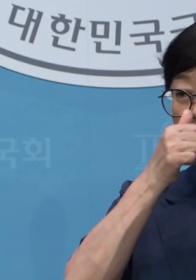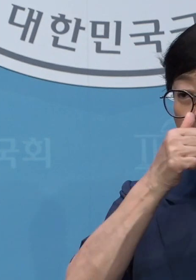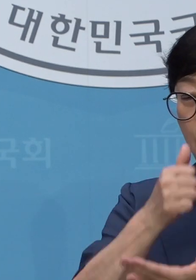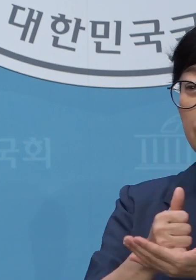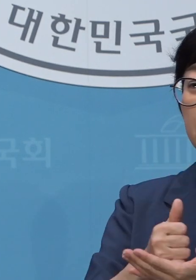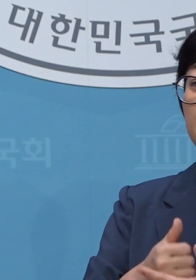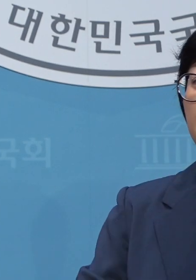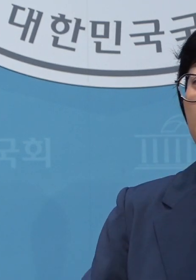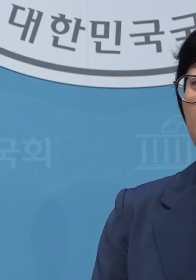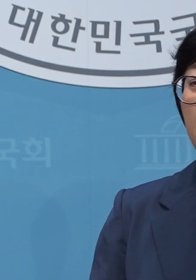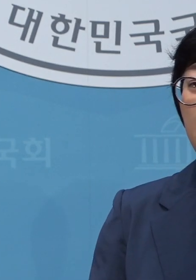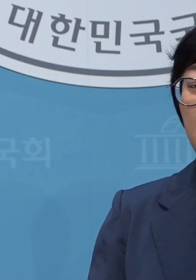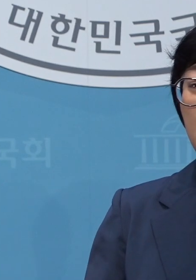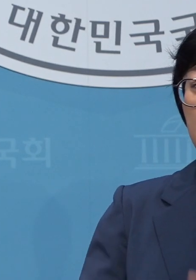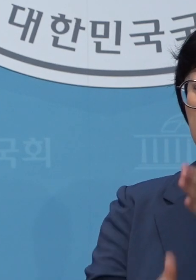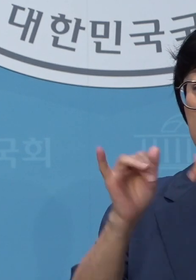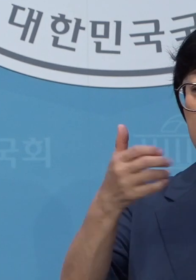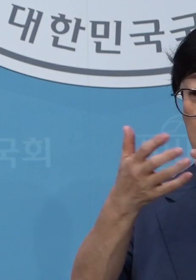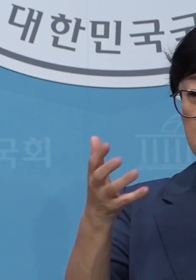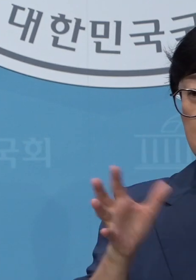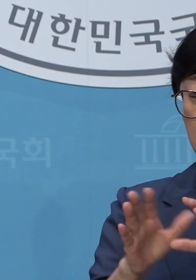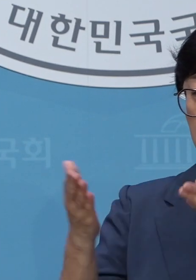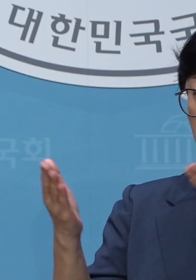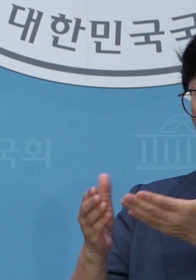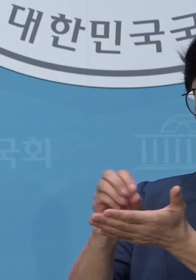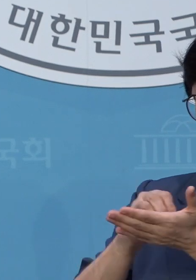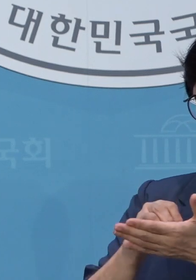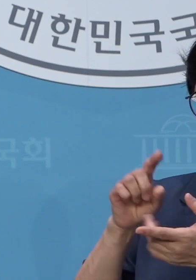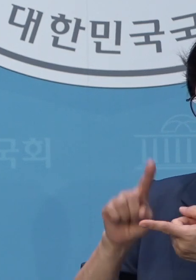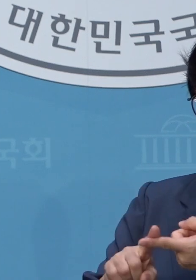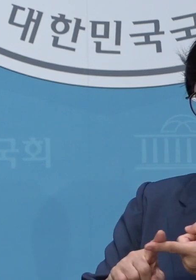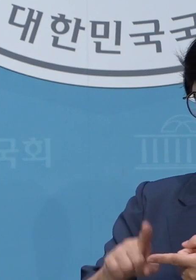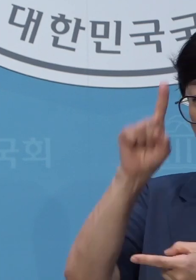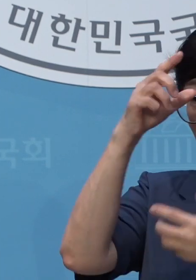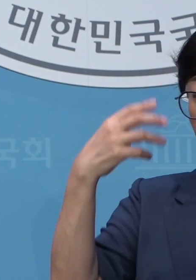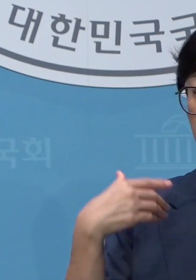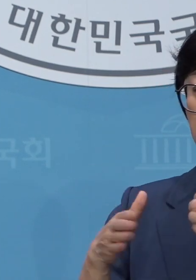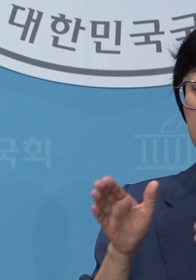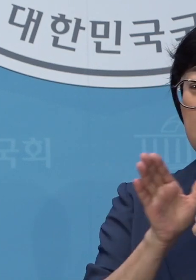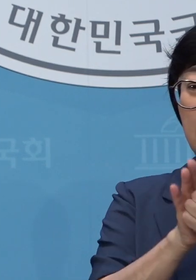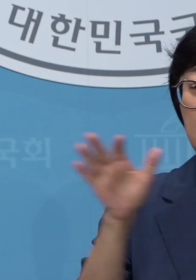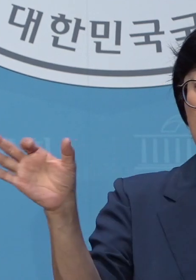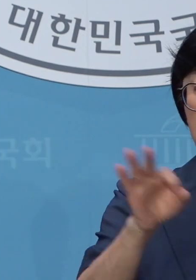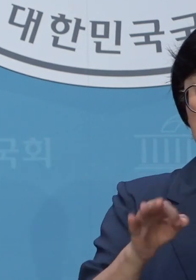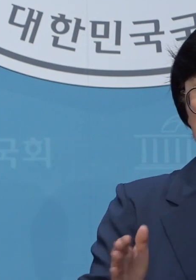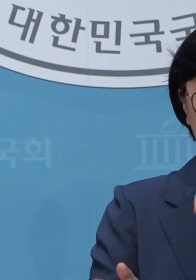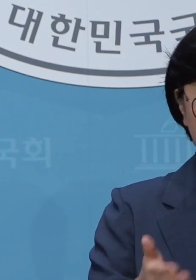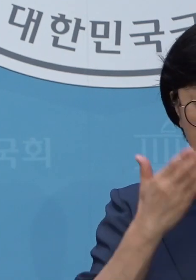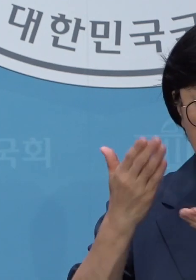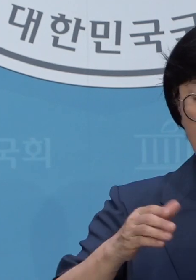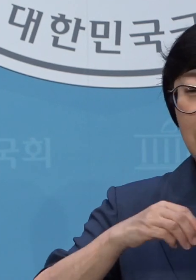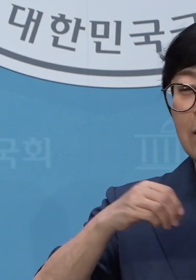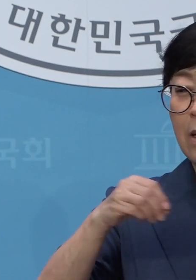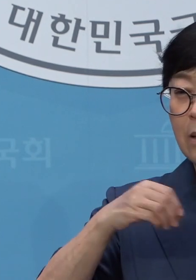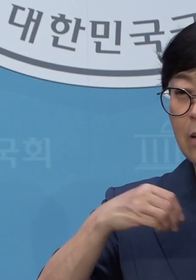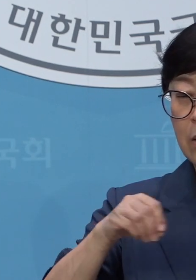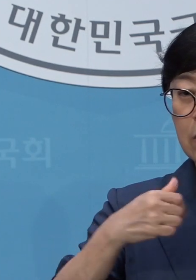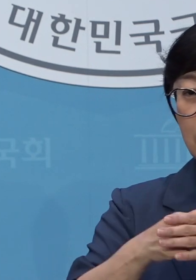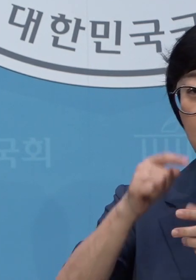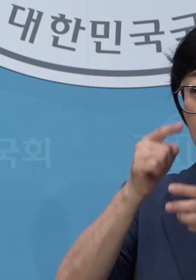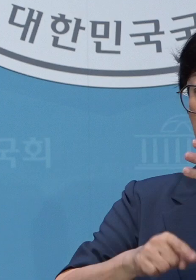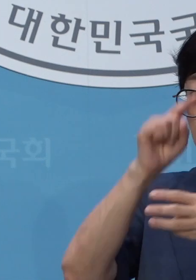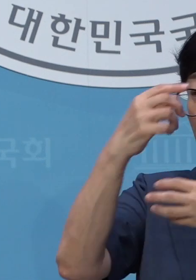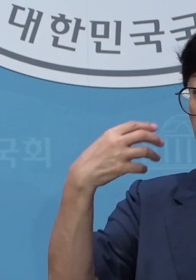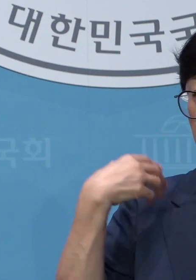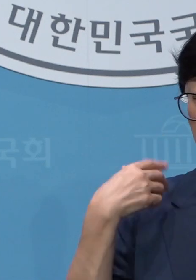중대범죄입니다. 시민단체와 노동조합에 대해 정부 지원비 내역을 샅샅이 뒤졌던